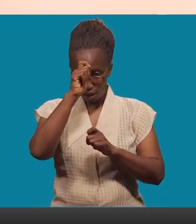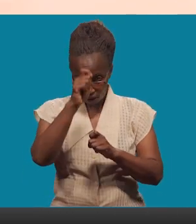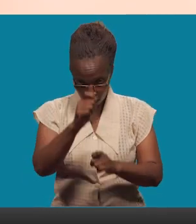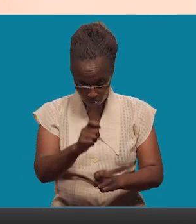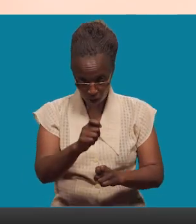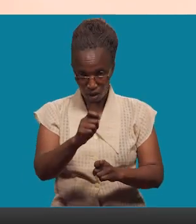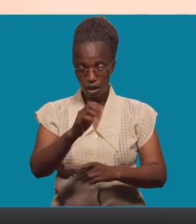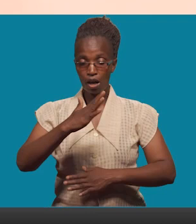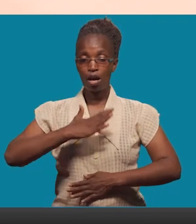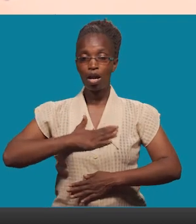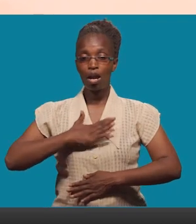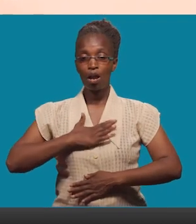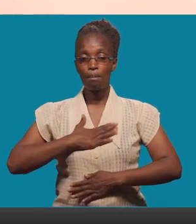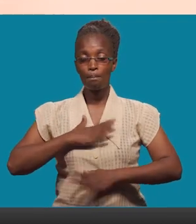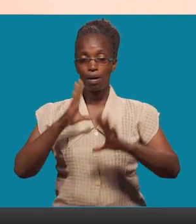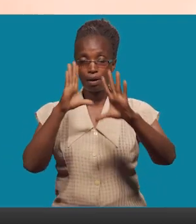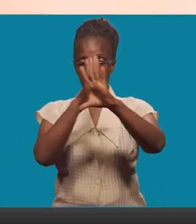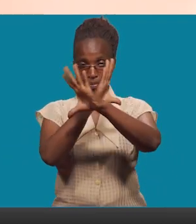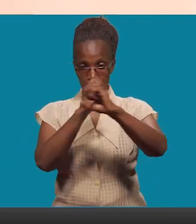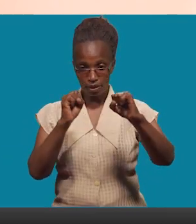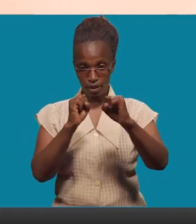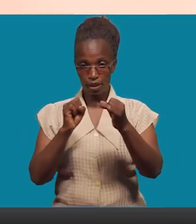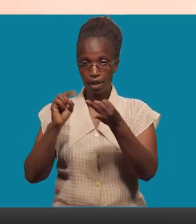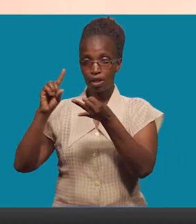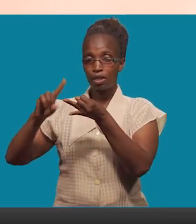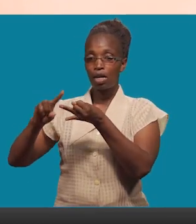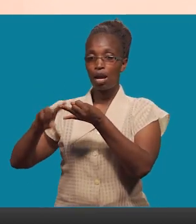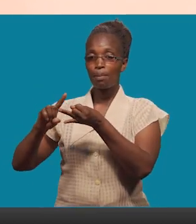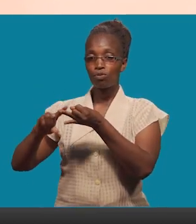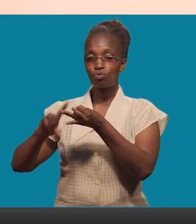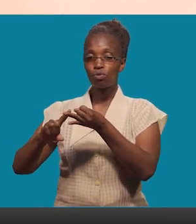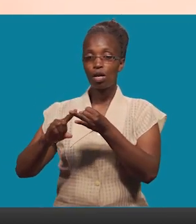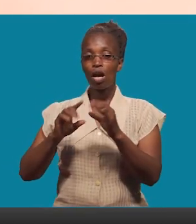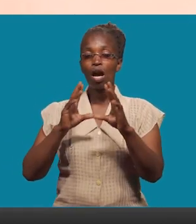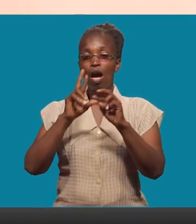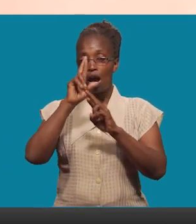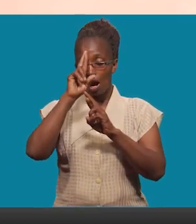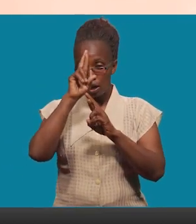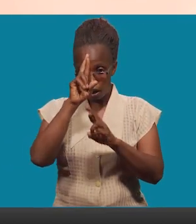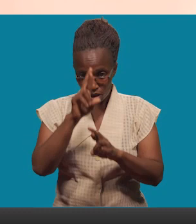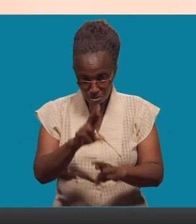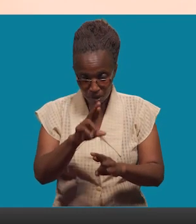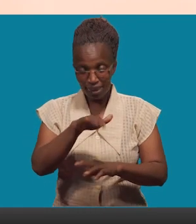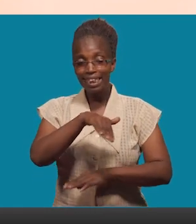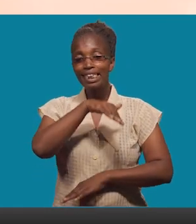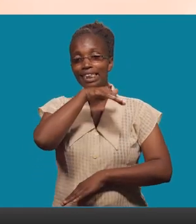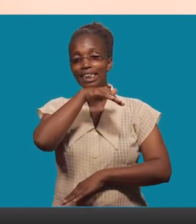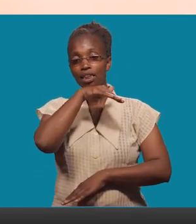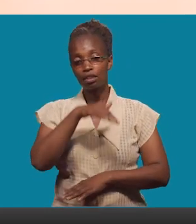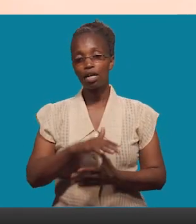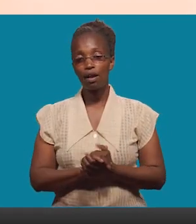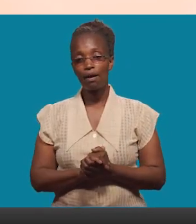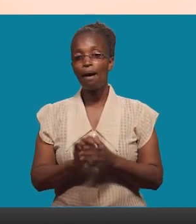I respect you, my president, and I respect Honorable Raila Amolo